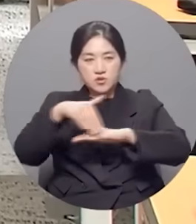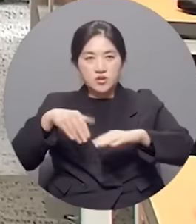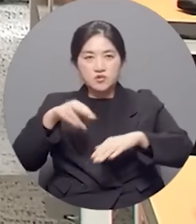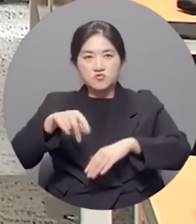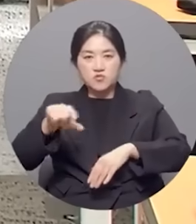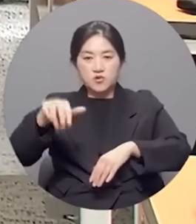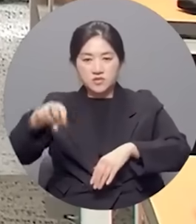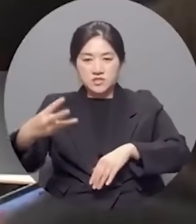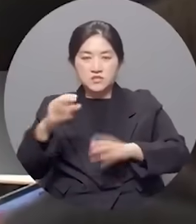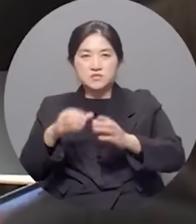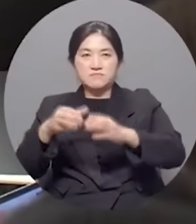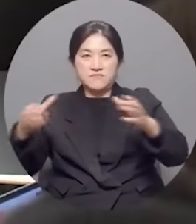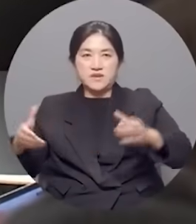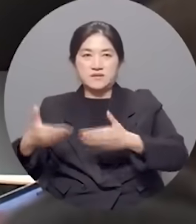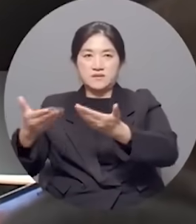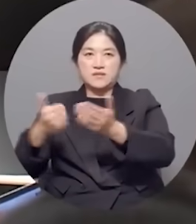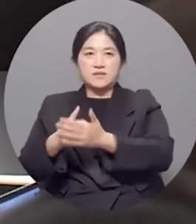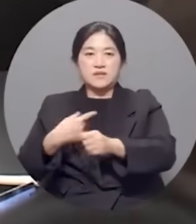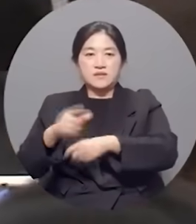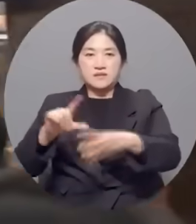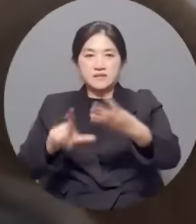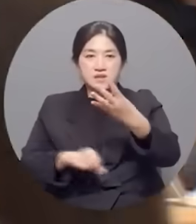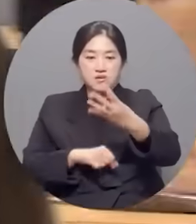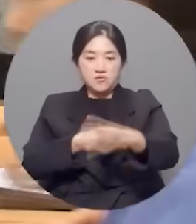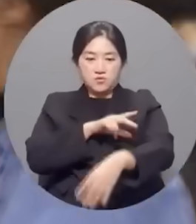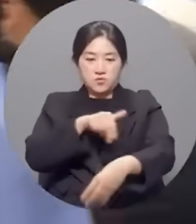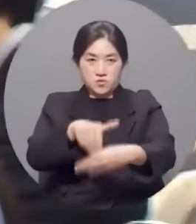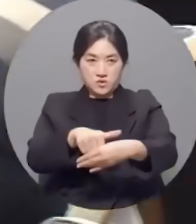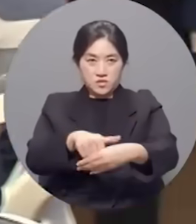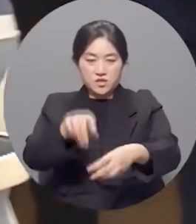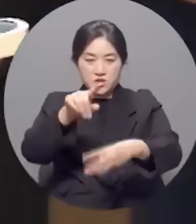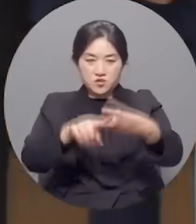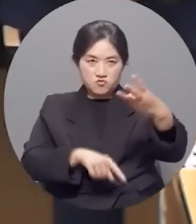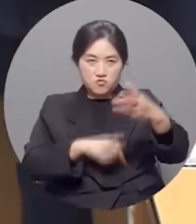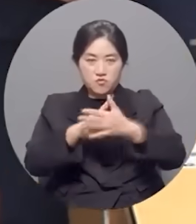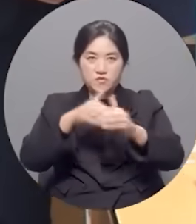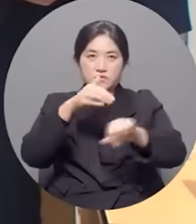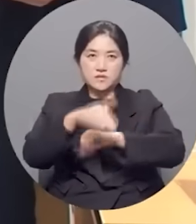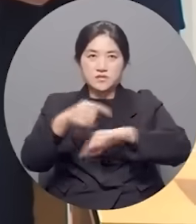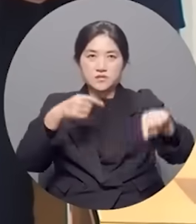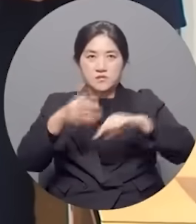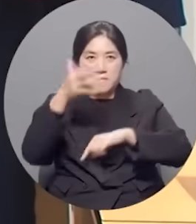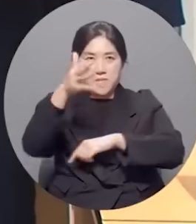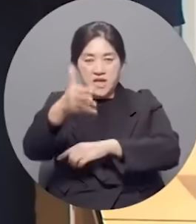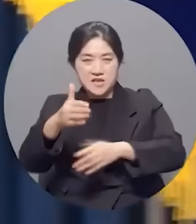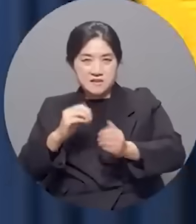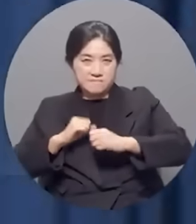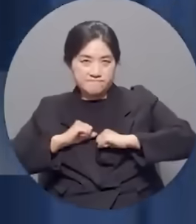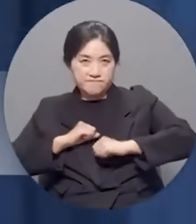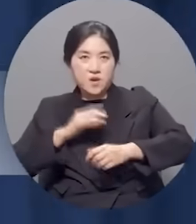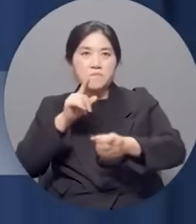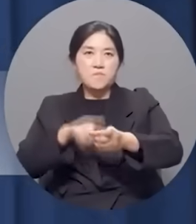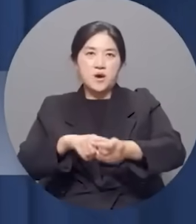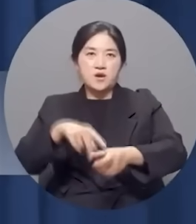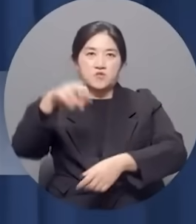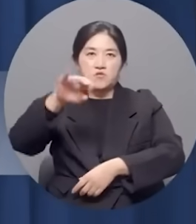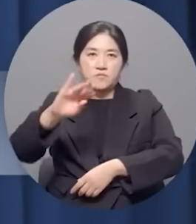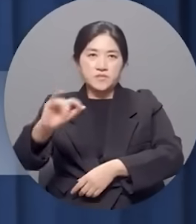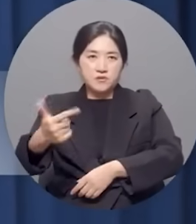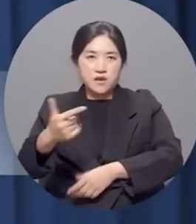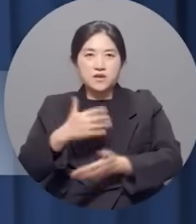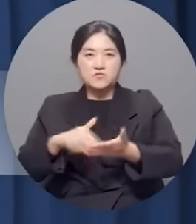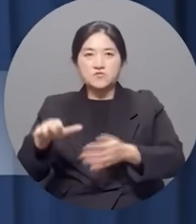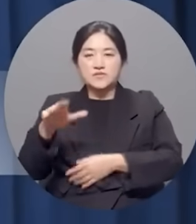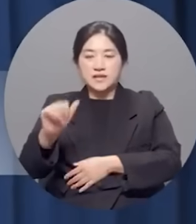건데 내년 4월 총선을 앞두고 윤석열표 정책에 힘을 싣겠다는 걸로 풀이됩니다. 수석비서관은